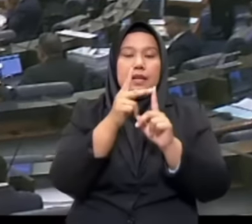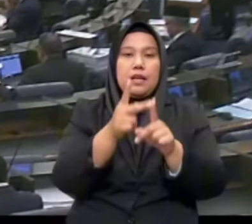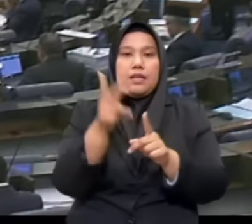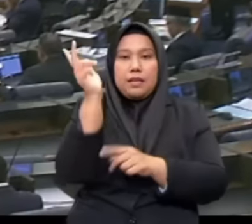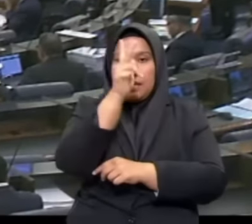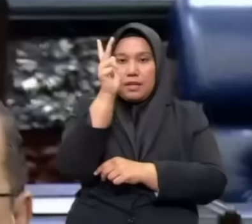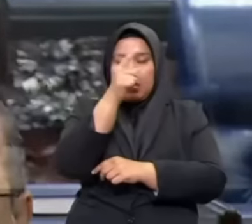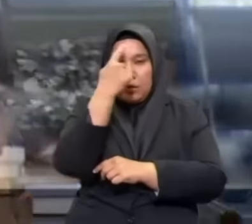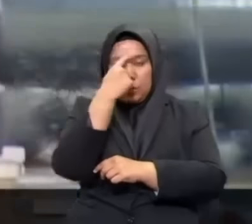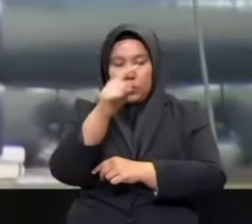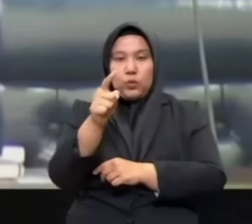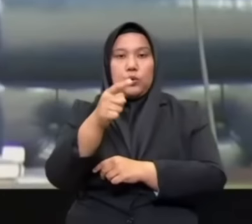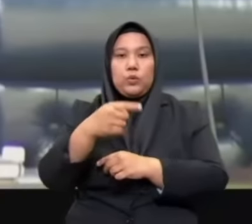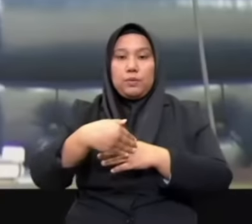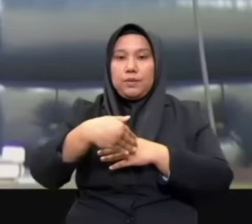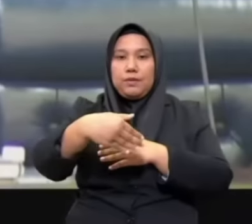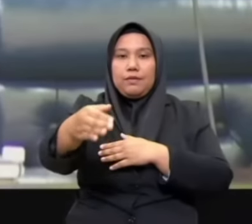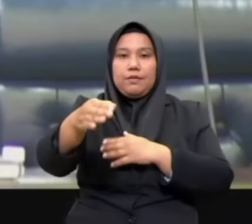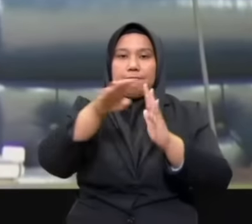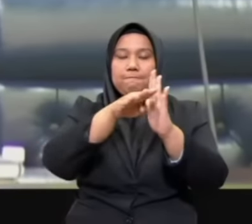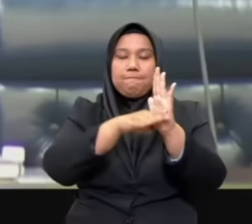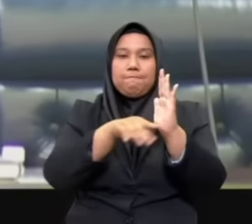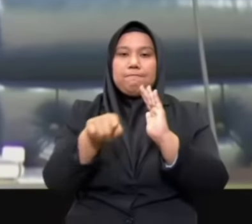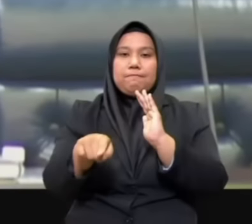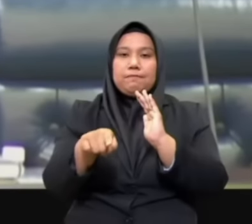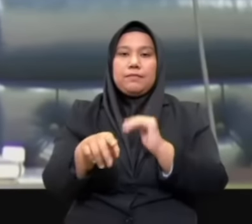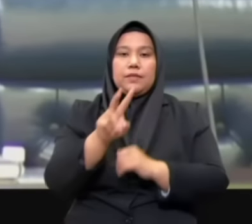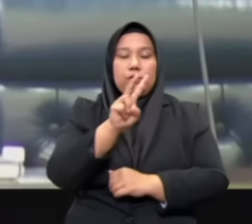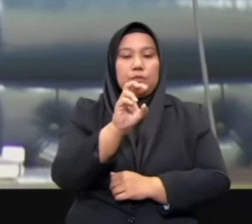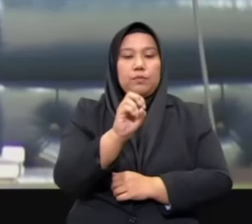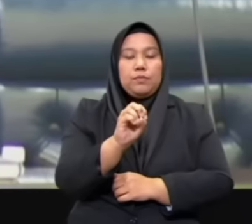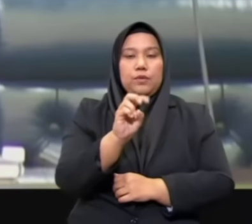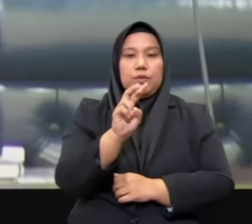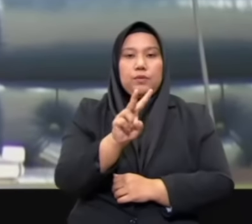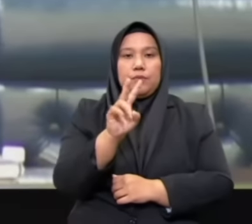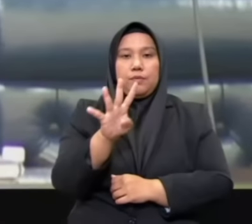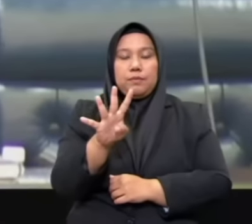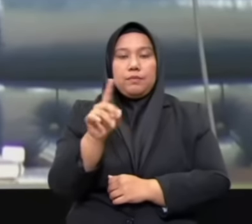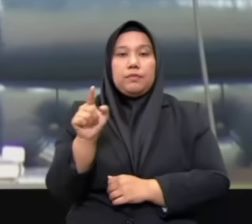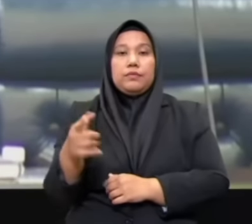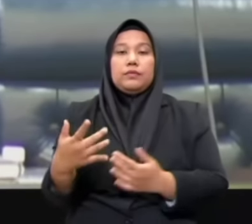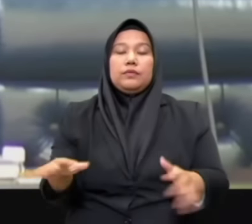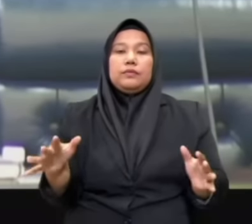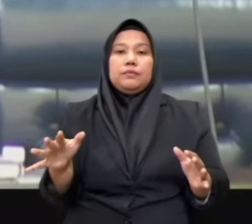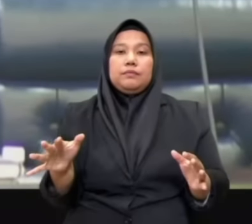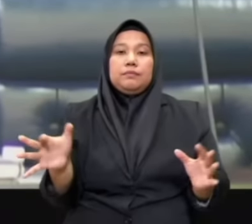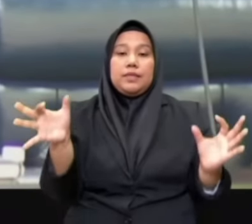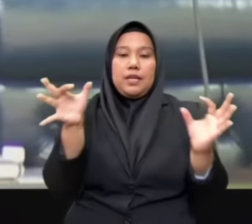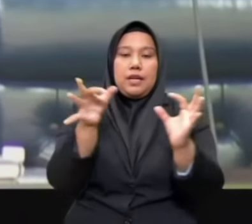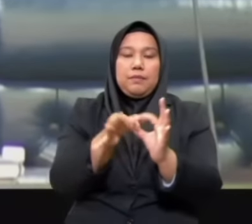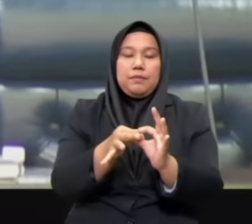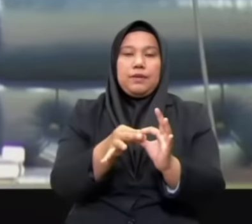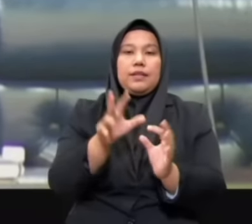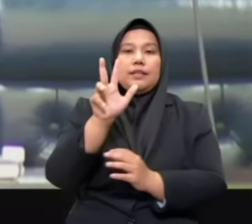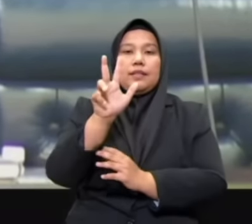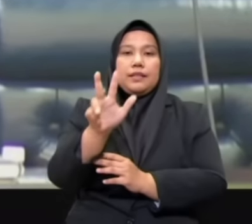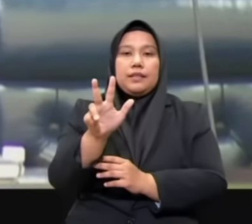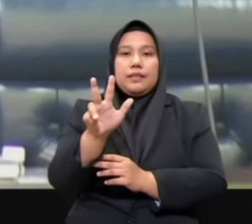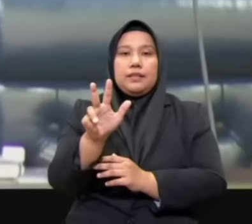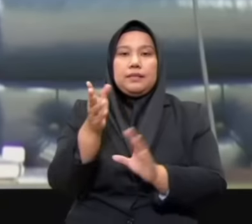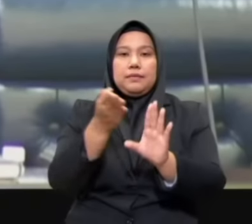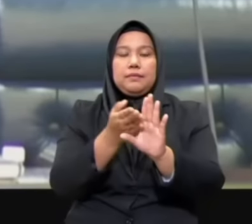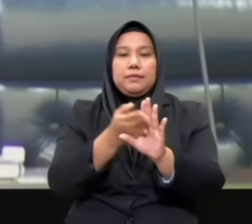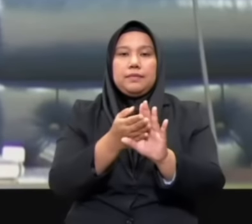berkenaan. Seterusnya, pada 22 Ogos 2024, kerajaan telah mengumumkan penggabungan tiga bank iaitu